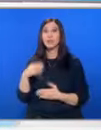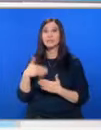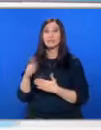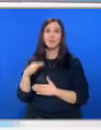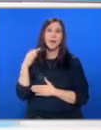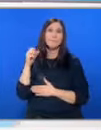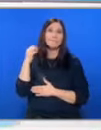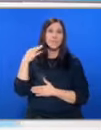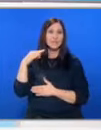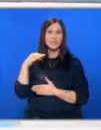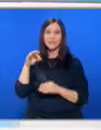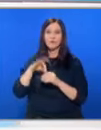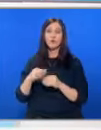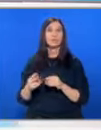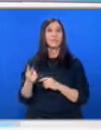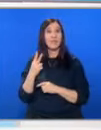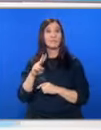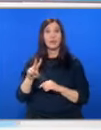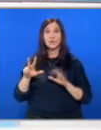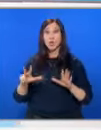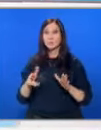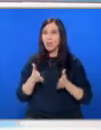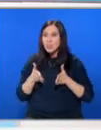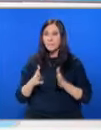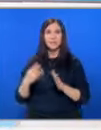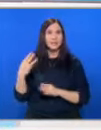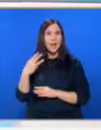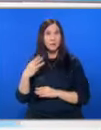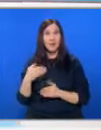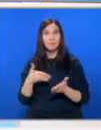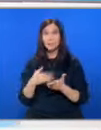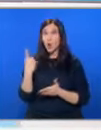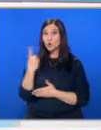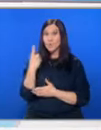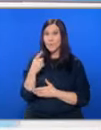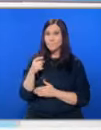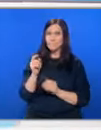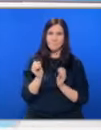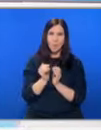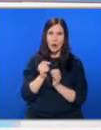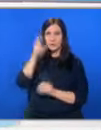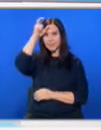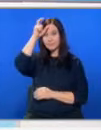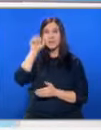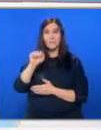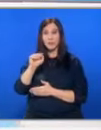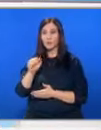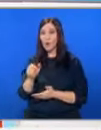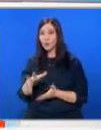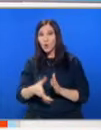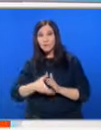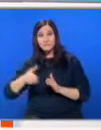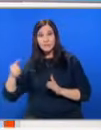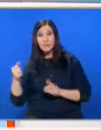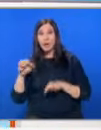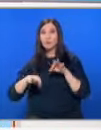през 2028. На пътя на Ердоган се изпречва и още една по-малка ислямистка партия, която откъсва гласове от управляващата